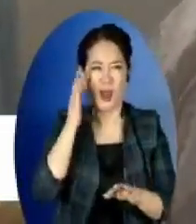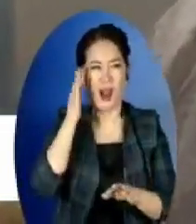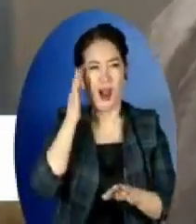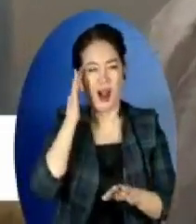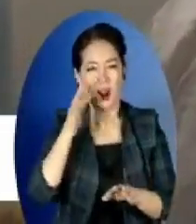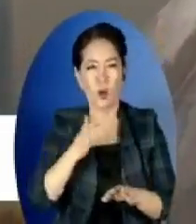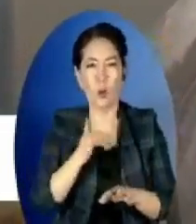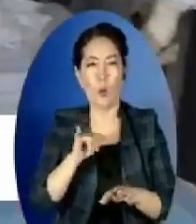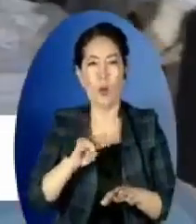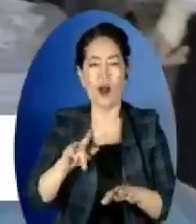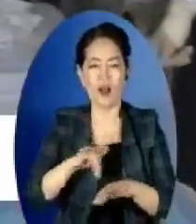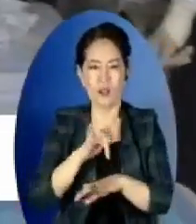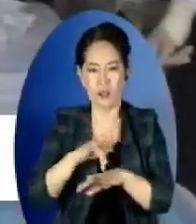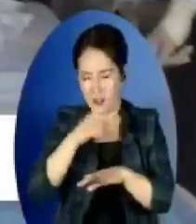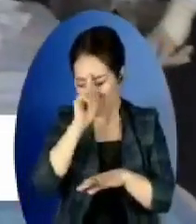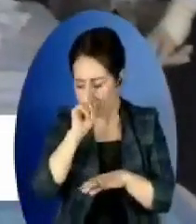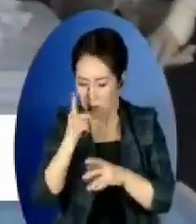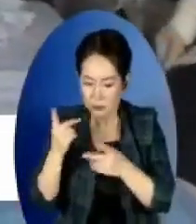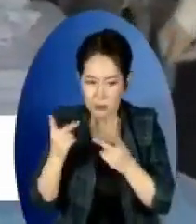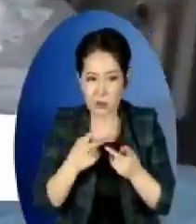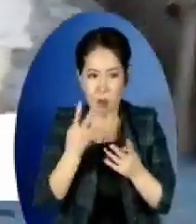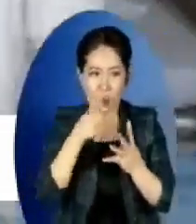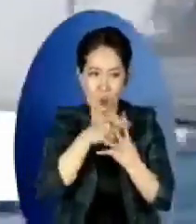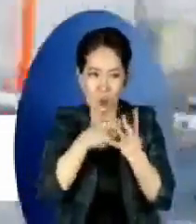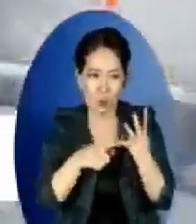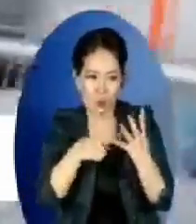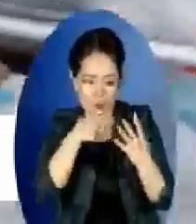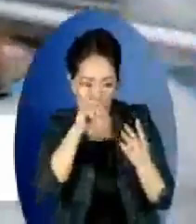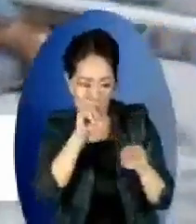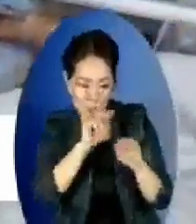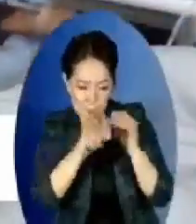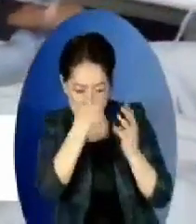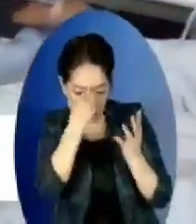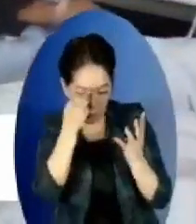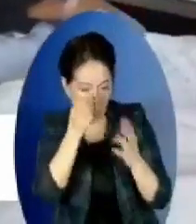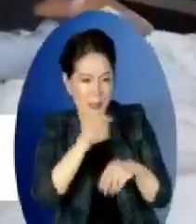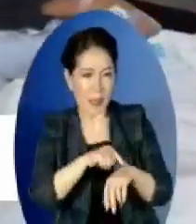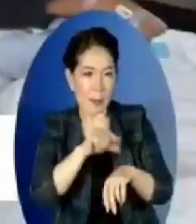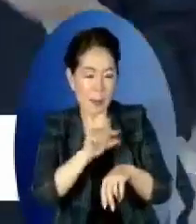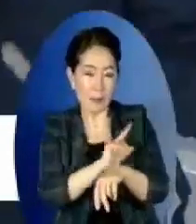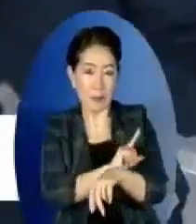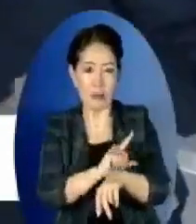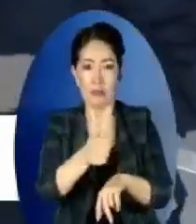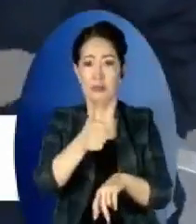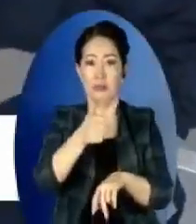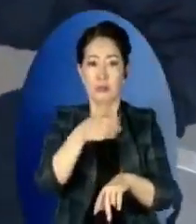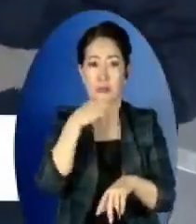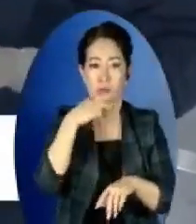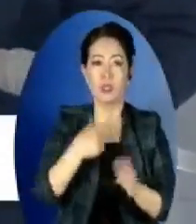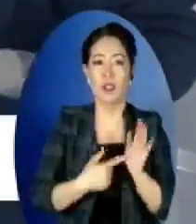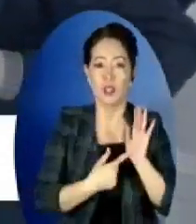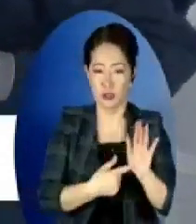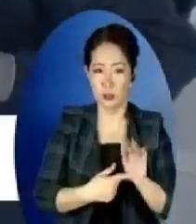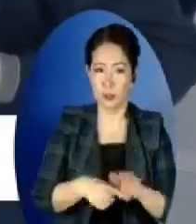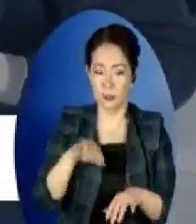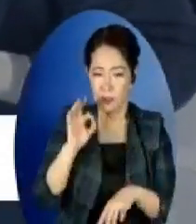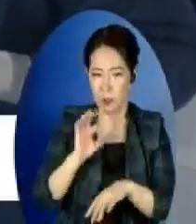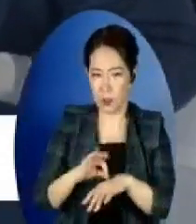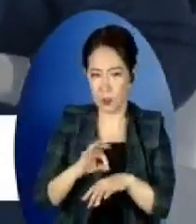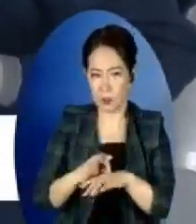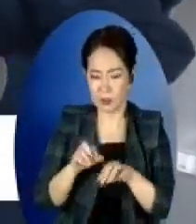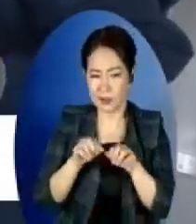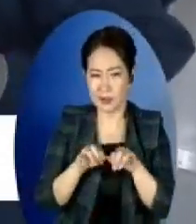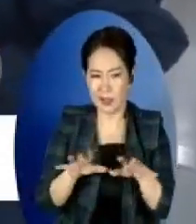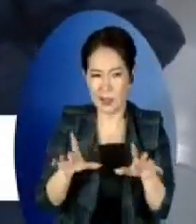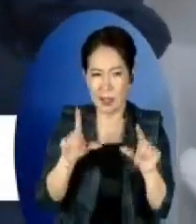аргыг Ухаан хотын эмнэлэгт эмчилүүлж байгаа дөрөн өвчтөнд туршиж богино хугацаанд үр дүнгээ өгч байгааг мөн мэдээлж байна. Хэдийгээр өвчний